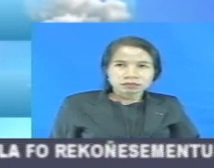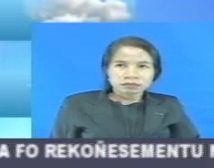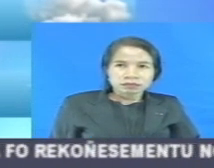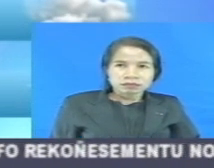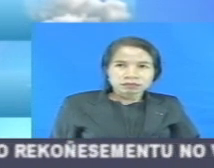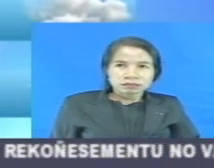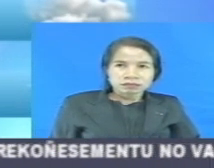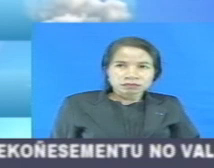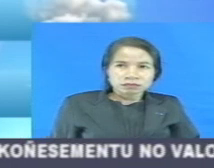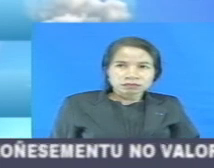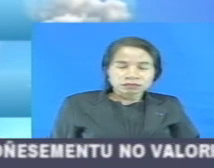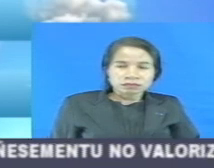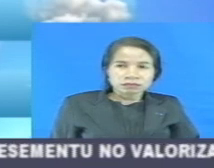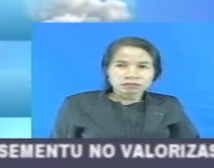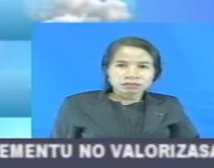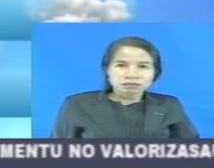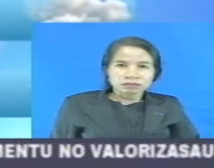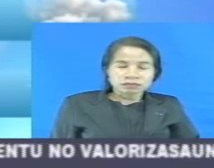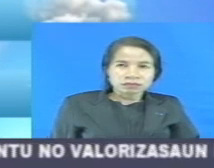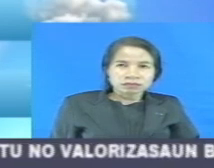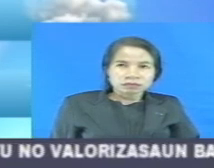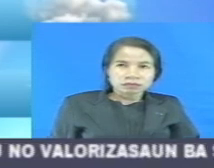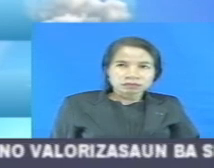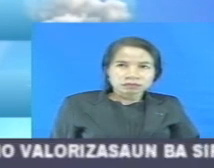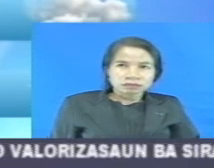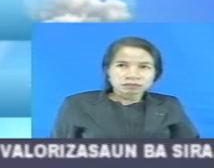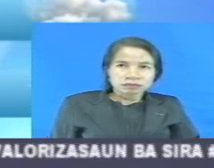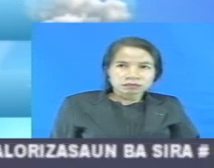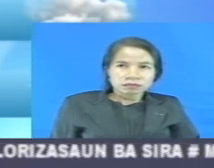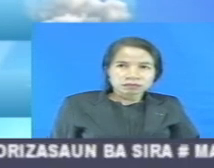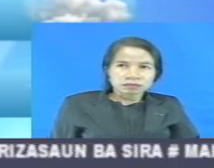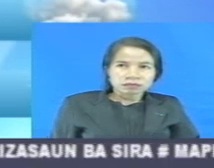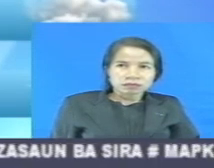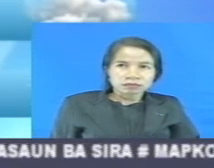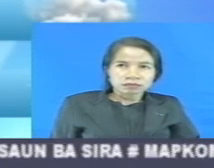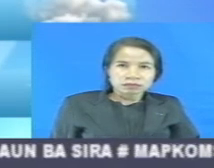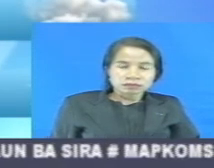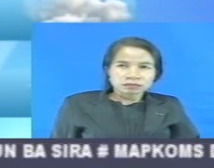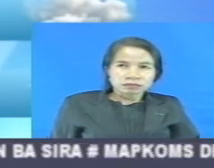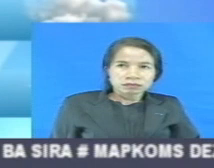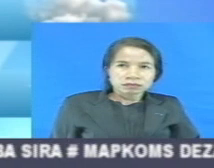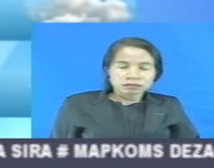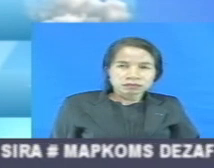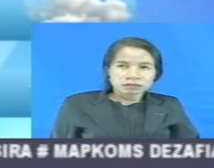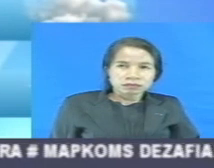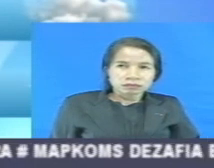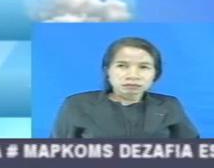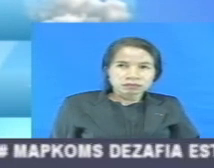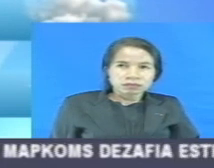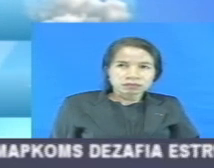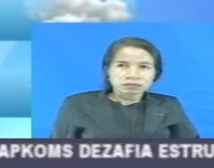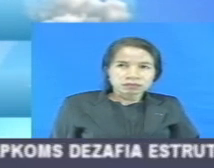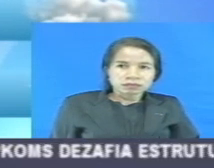grau Celsius. Iha Bali abang honye kondisaun tempo udang mos honye temperatura minimum 23